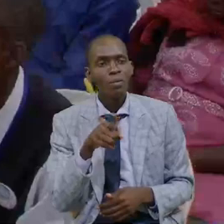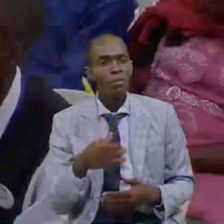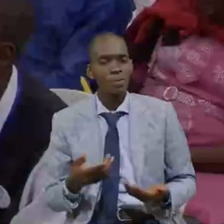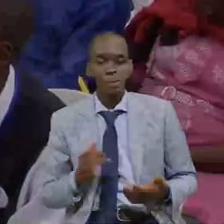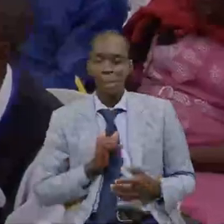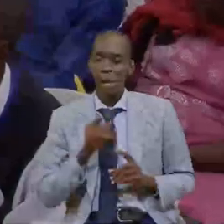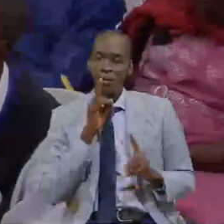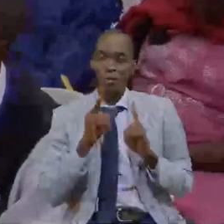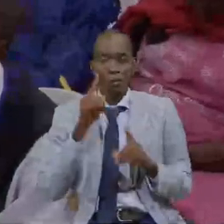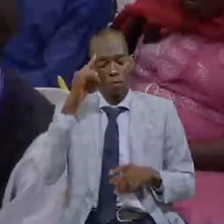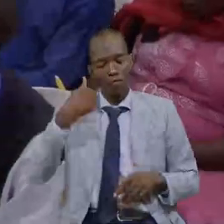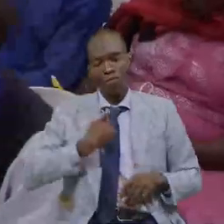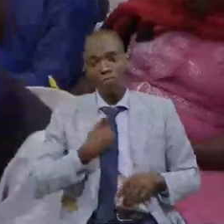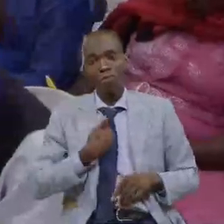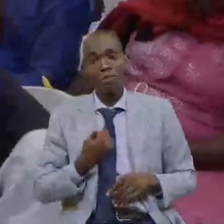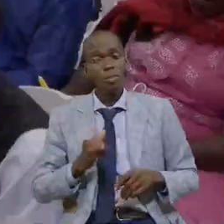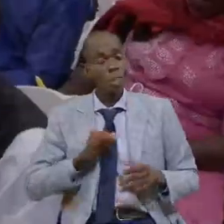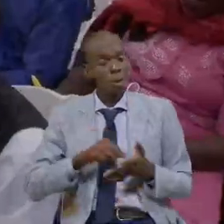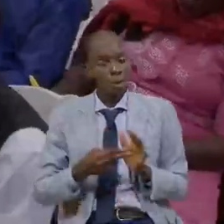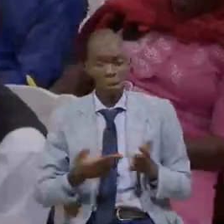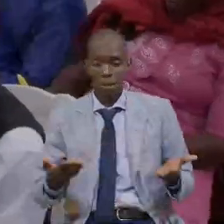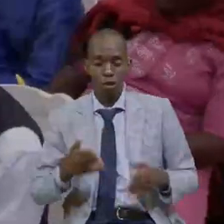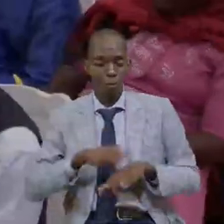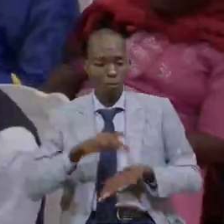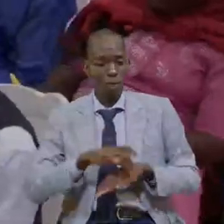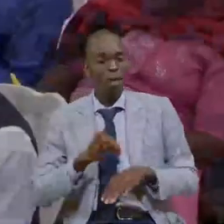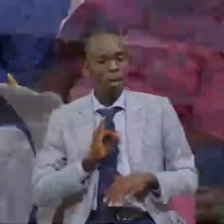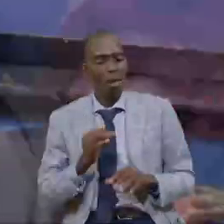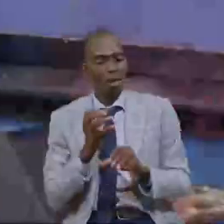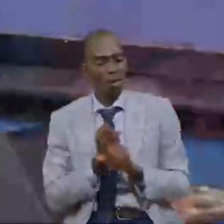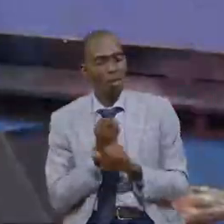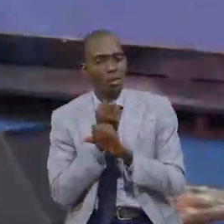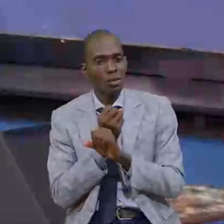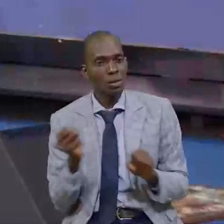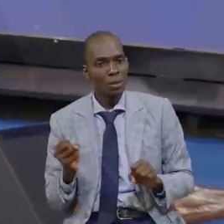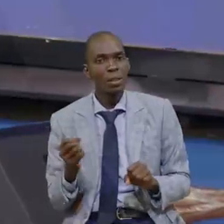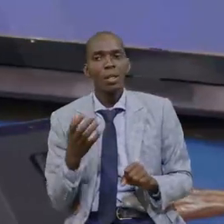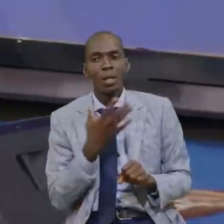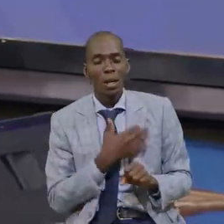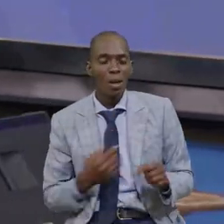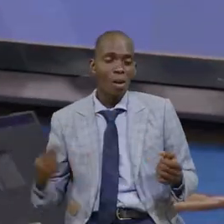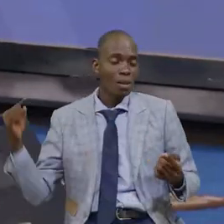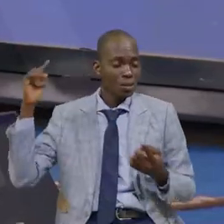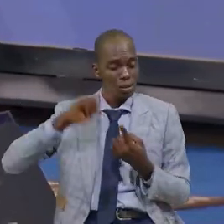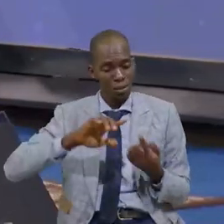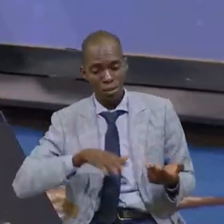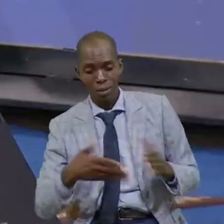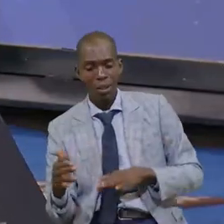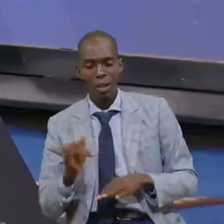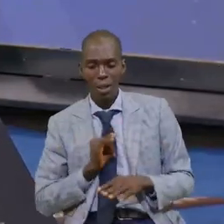Je parle de moi-même, hein. J'ai dit ici sur la terre, j'ai le salut. Et jusqu'à ce